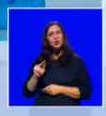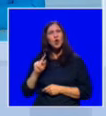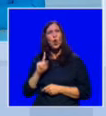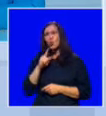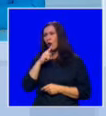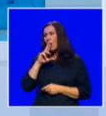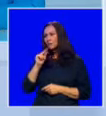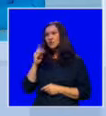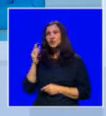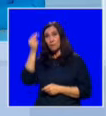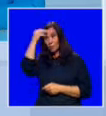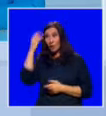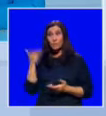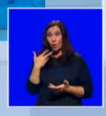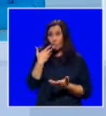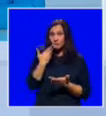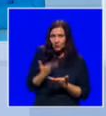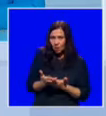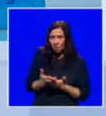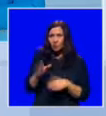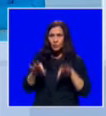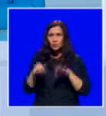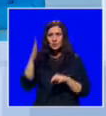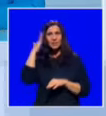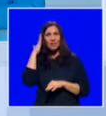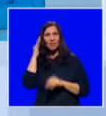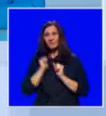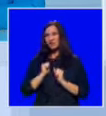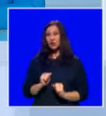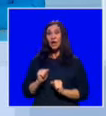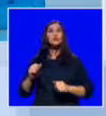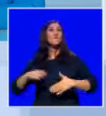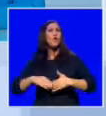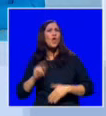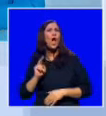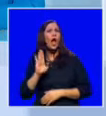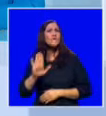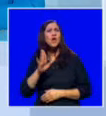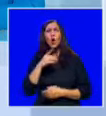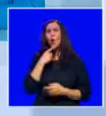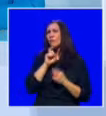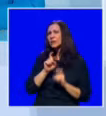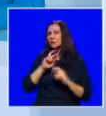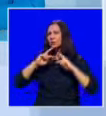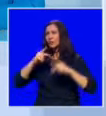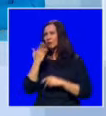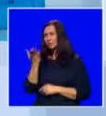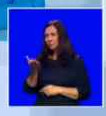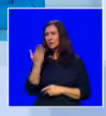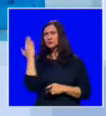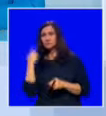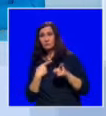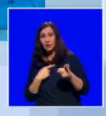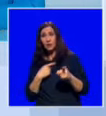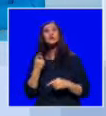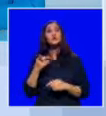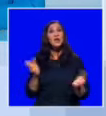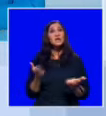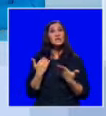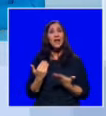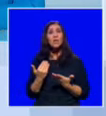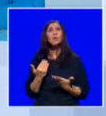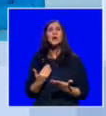да гласува страната ни въздържал се в ООН. Как вие коментирате и отговаряте на тези упреци, че това е